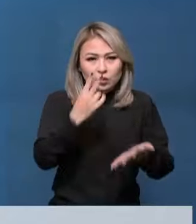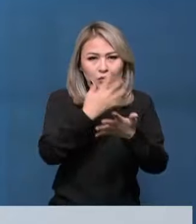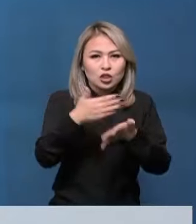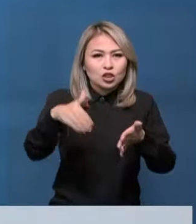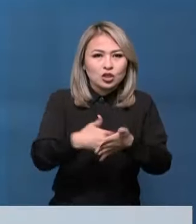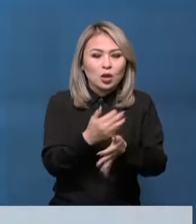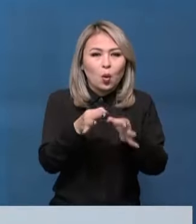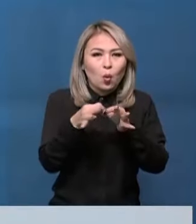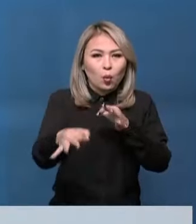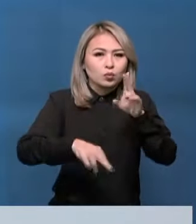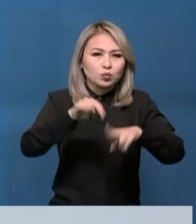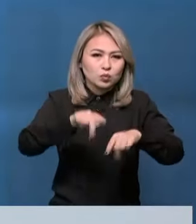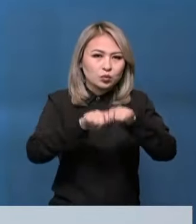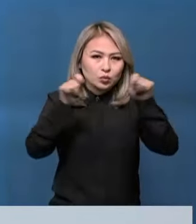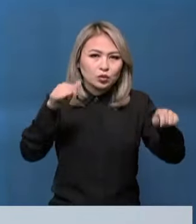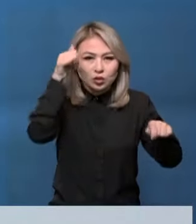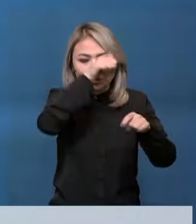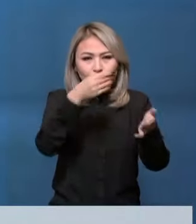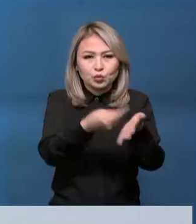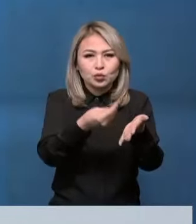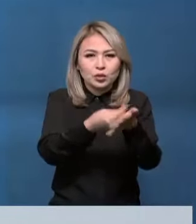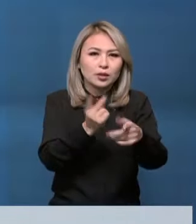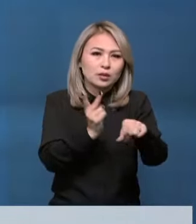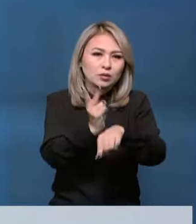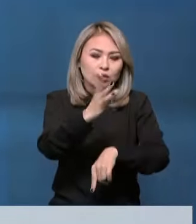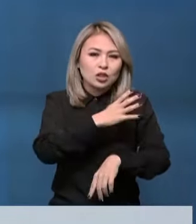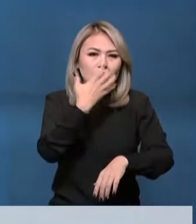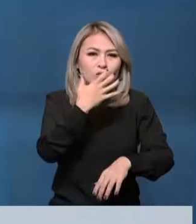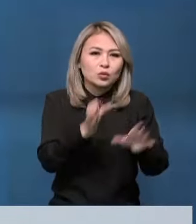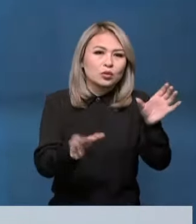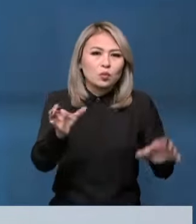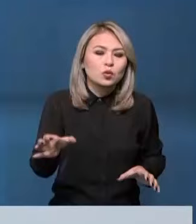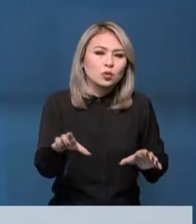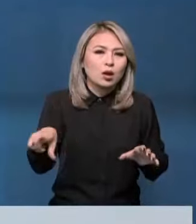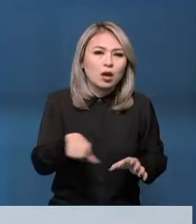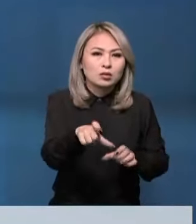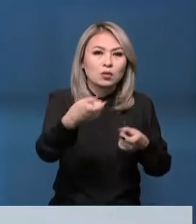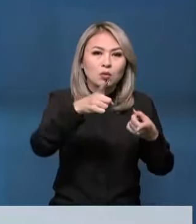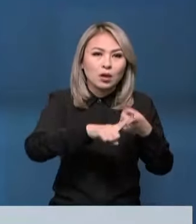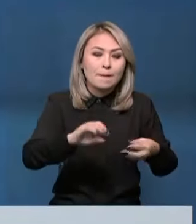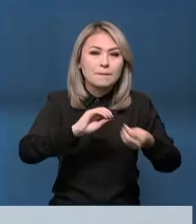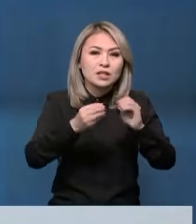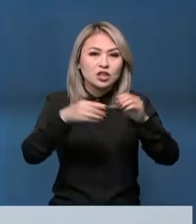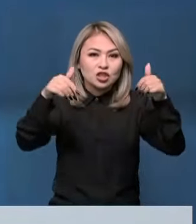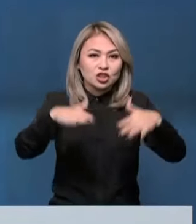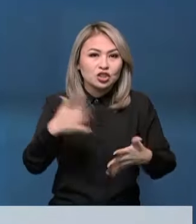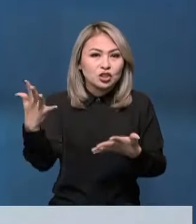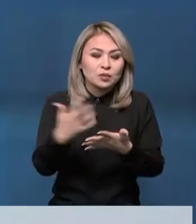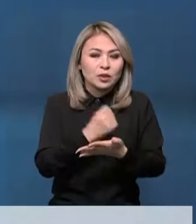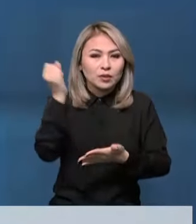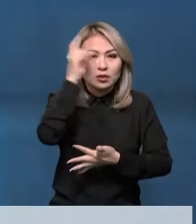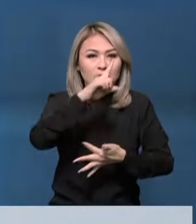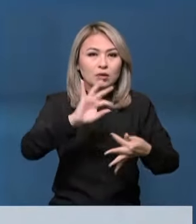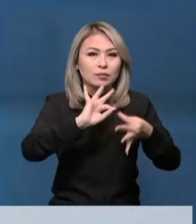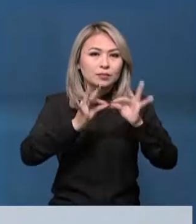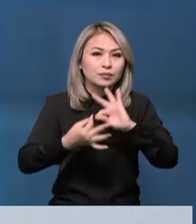өміршеңдігін көрсетті. Жаңа облыс құрылғалы жылдық бюджет 2 есеге өсті. Жылу жүйелері мен жолдарға қатысты қордаланған мәселелер шешімін